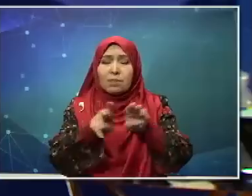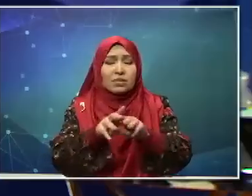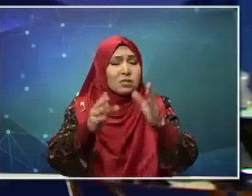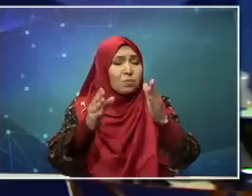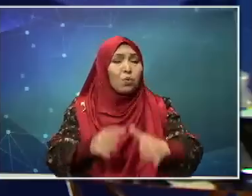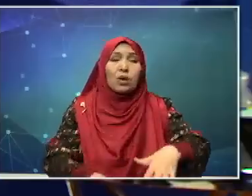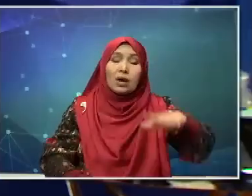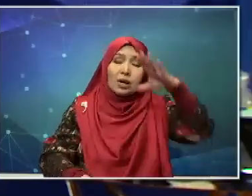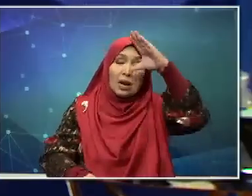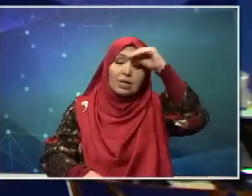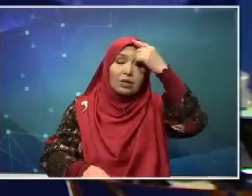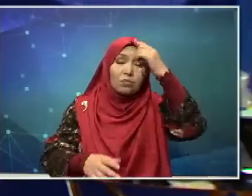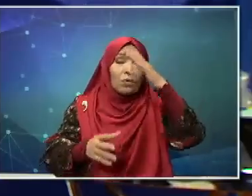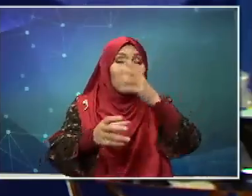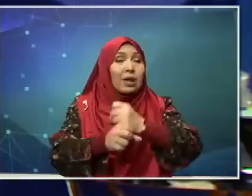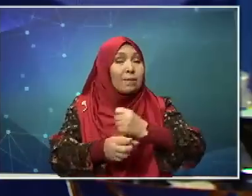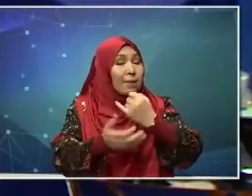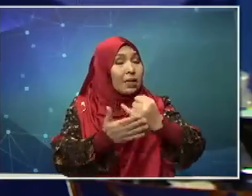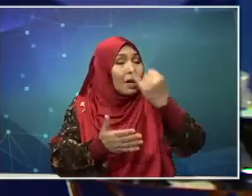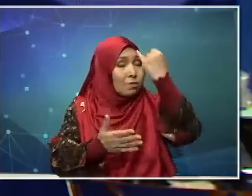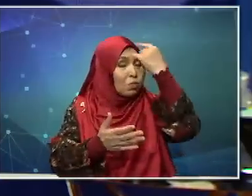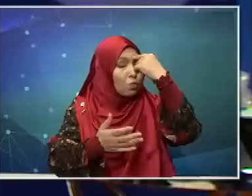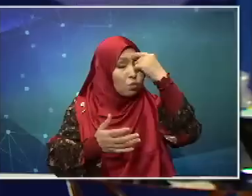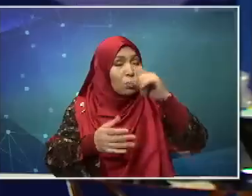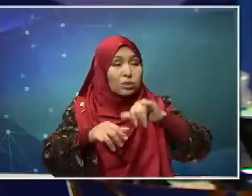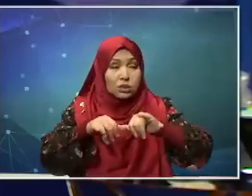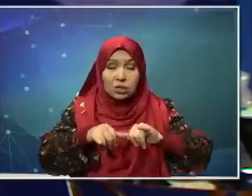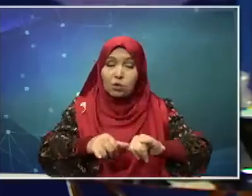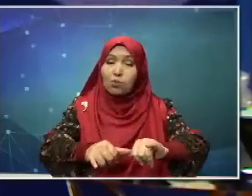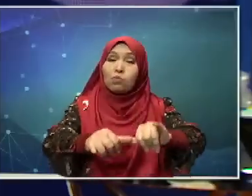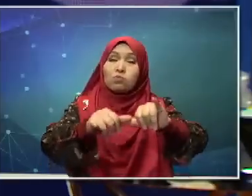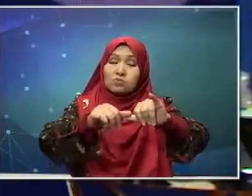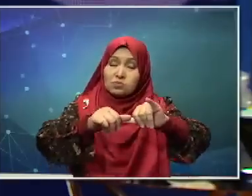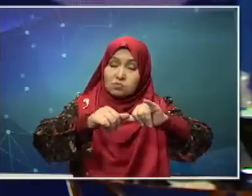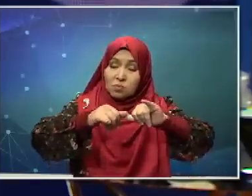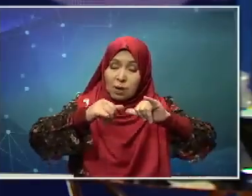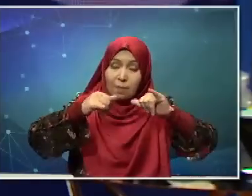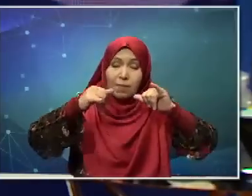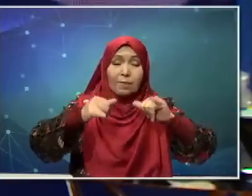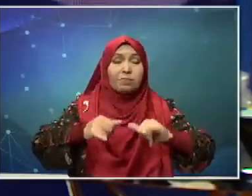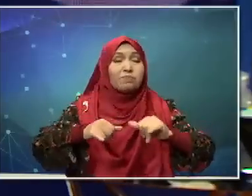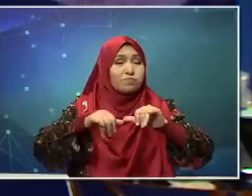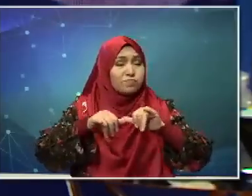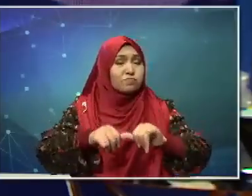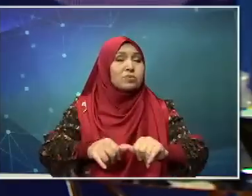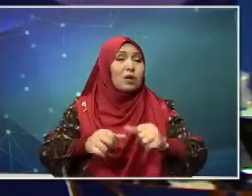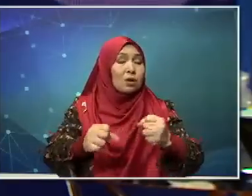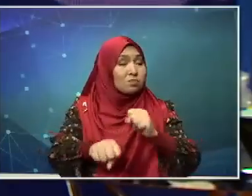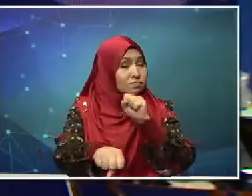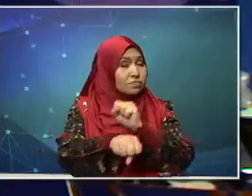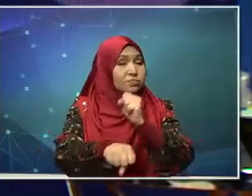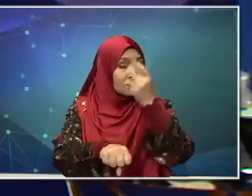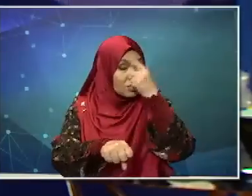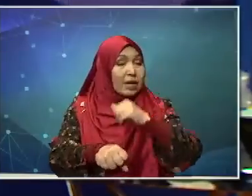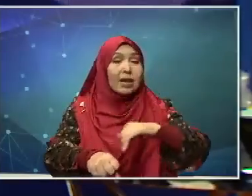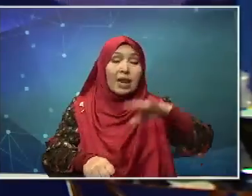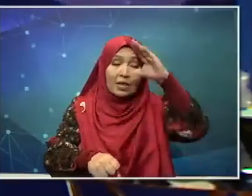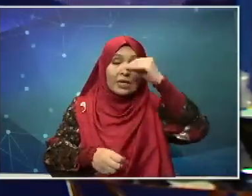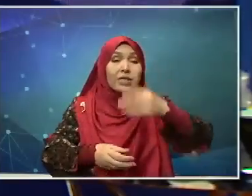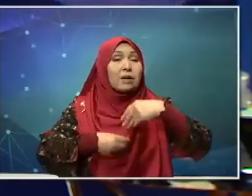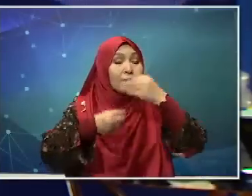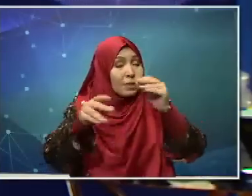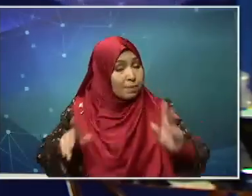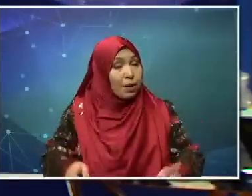juga untuk mencapai ilmu untuk terus berjuang dalam kehidupan tak diberikan Michael Kalau boleh lelaki diberikan